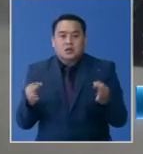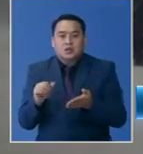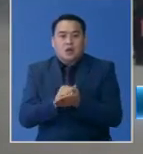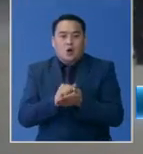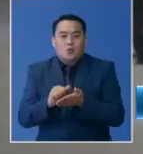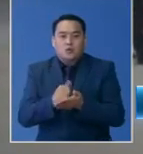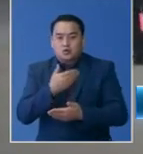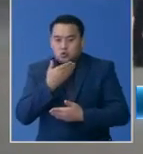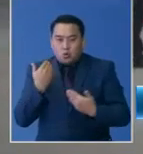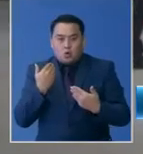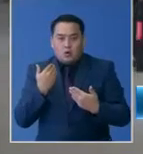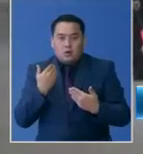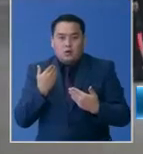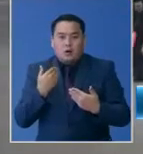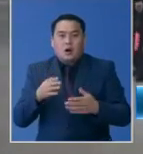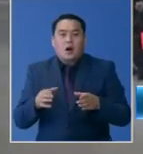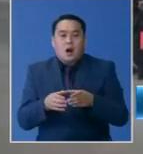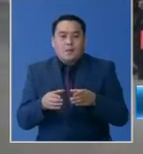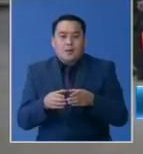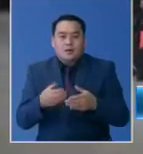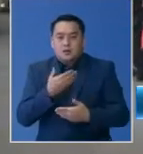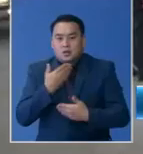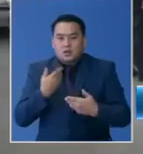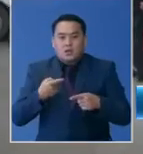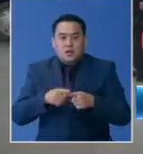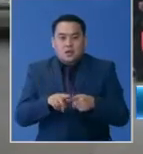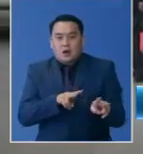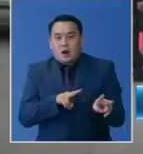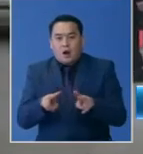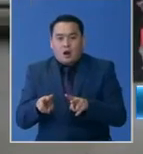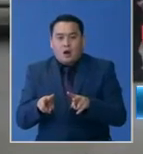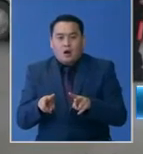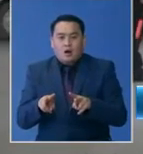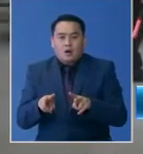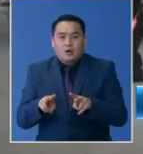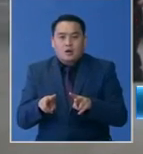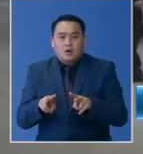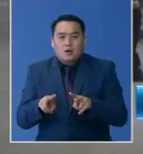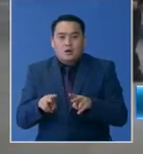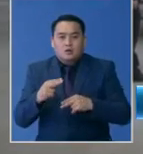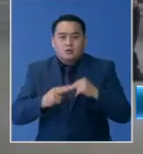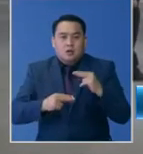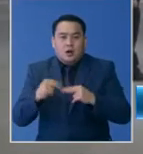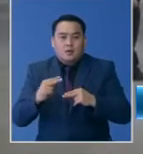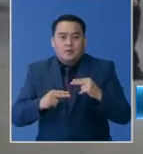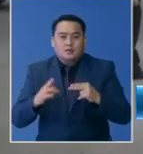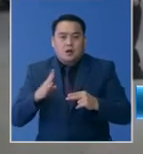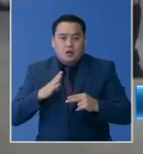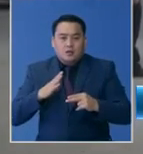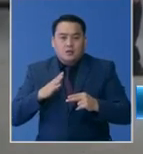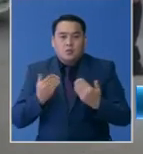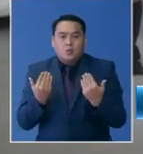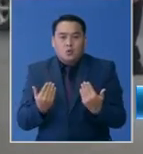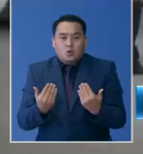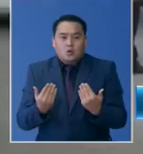оған мердігерлер де келмеген. Мердігерсіз, техникалық қадағалаусыз, авторлық қадағалаусыз құрылыс объектілері салынып жатыр. Соны бүгінгі